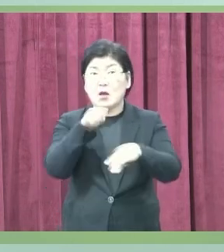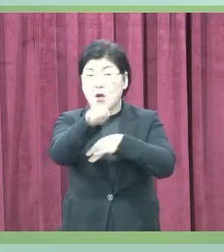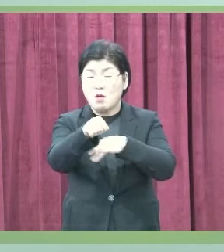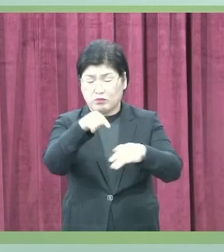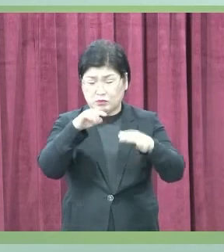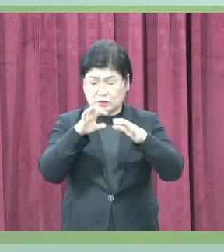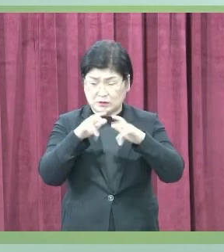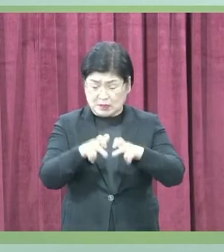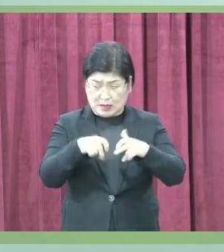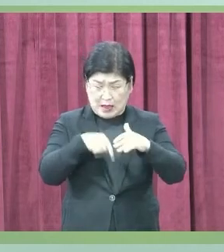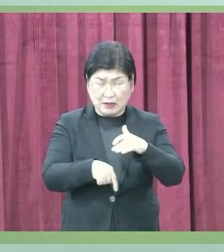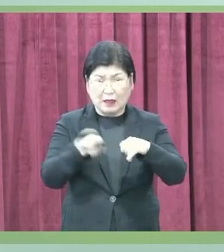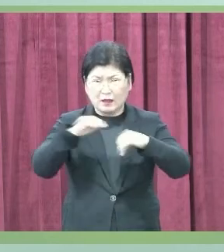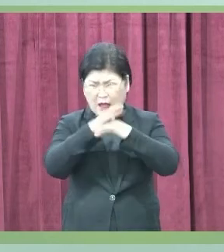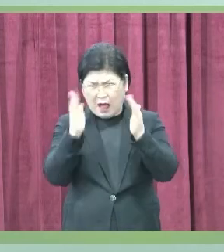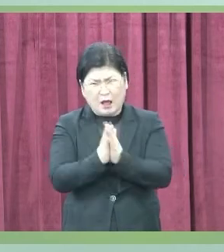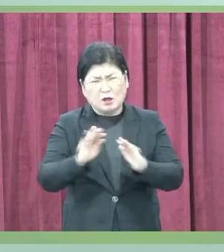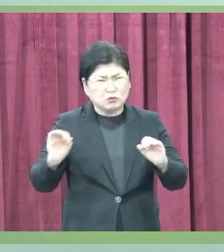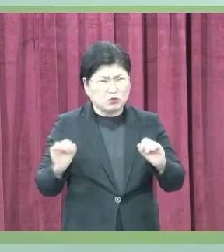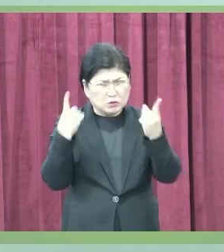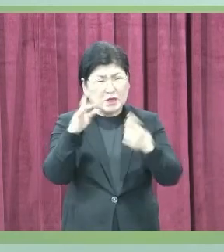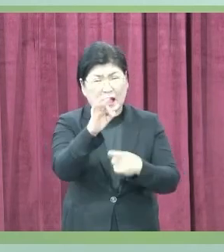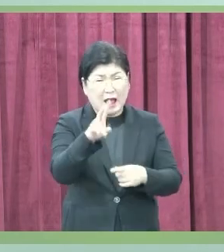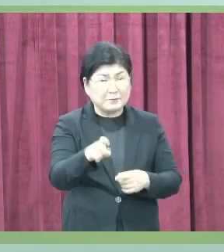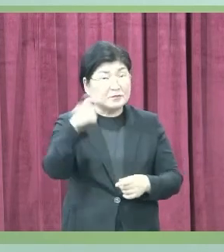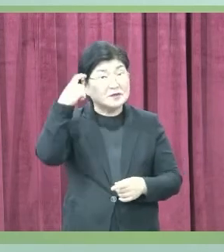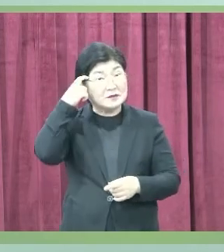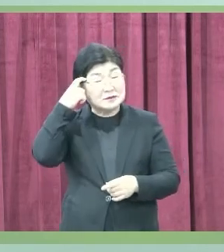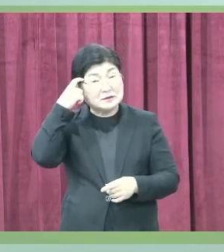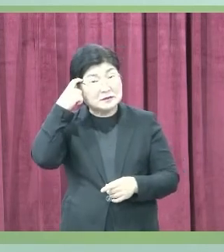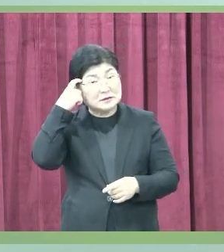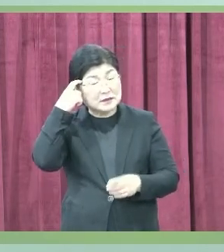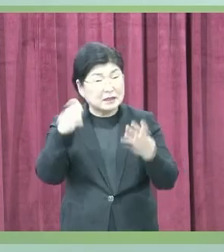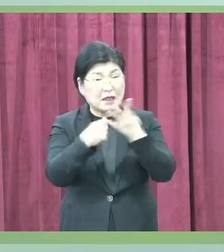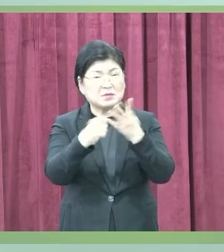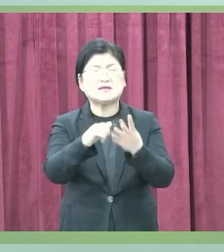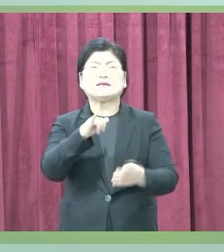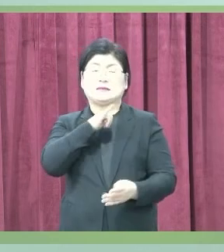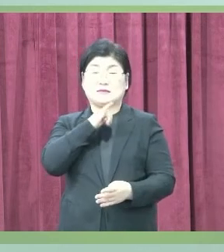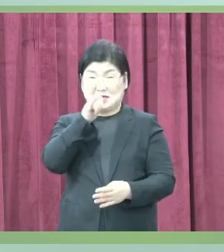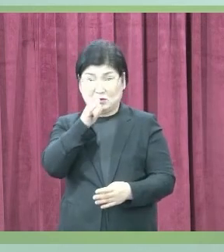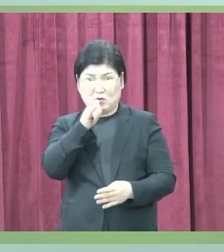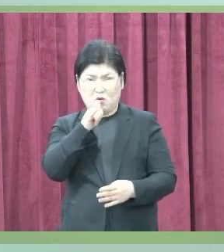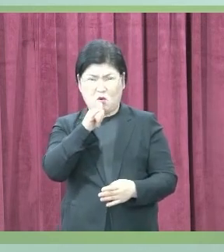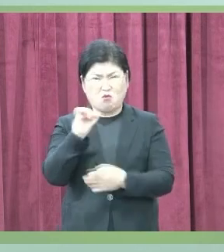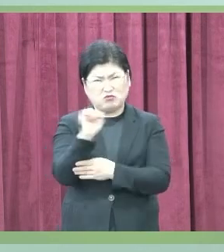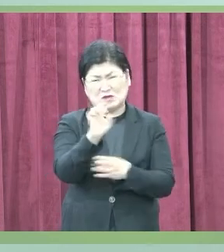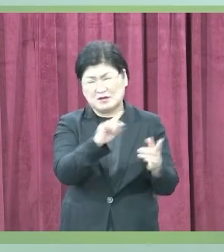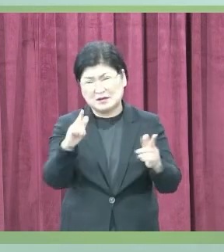장애 다 암인데 정신적 장애에서 4위에 자살이 들어가고 운수사고가 10위에